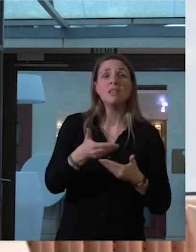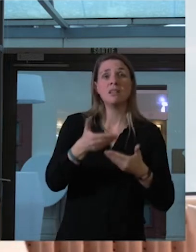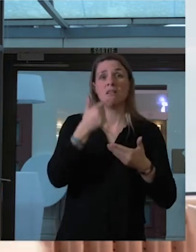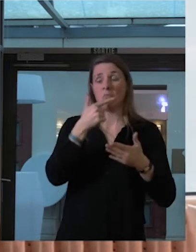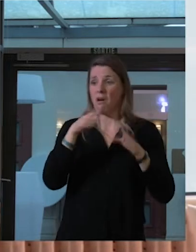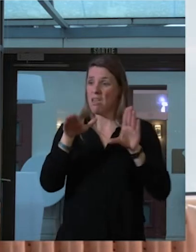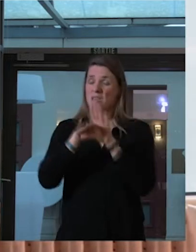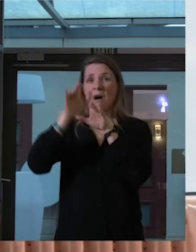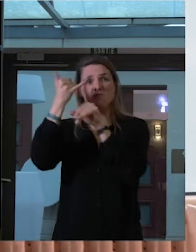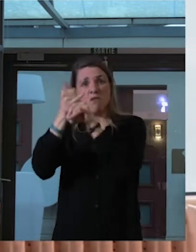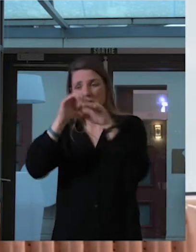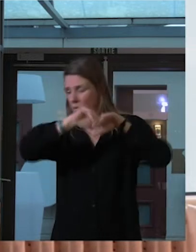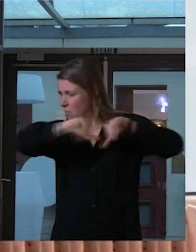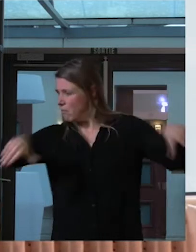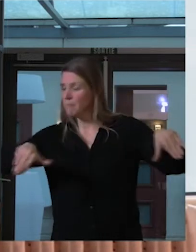stéréotypes